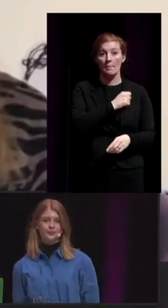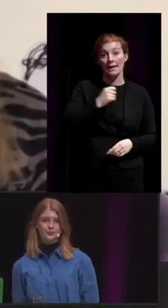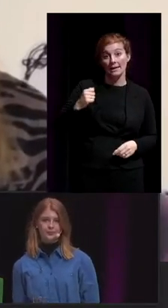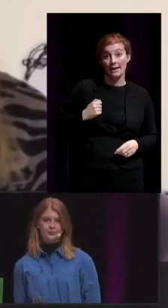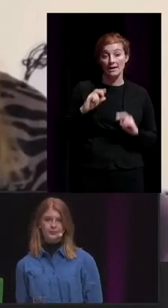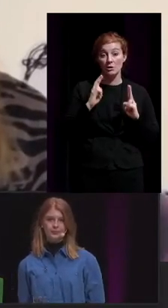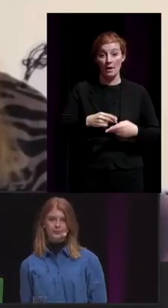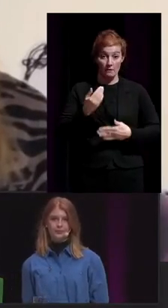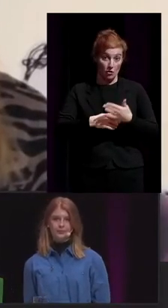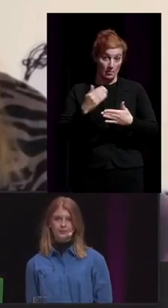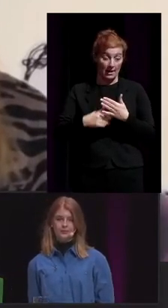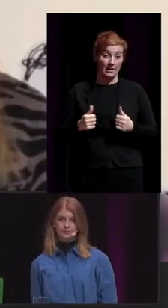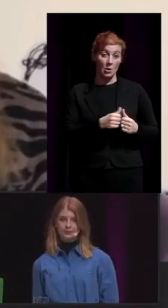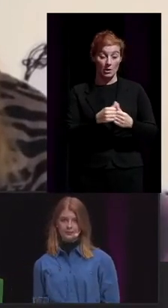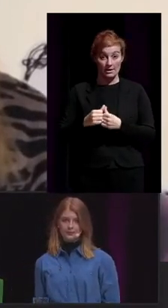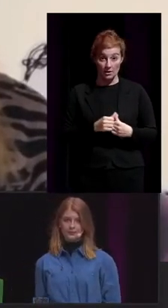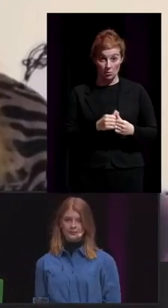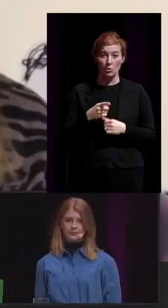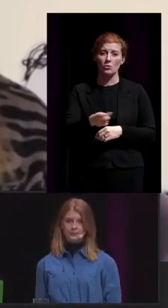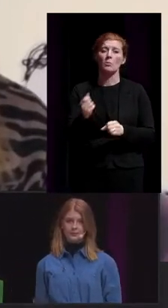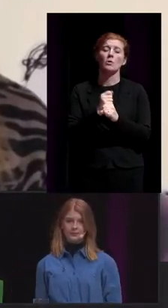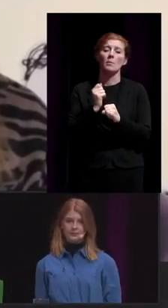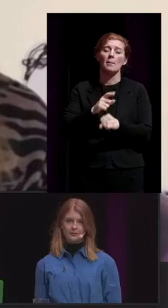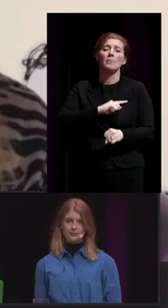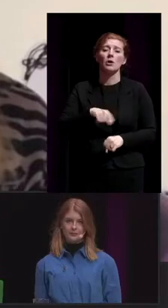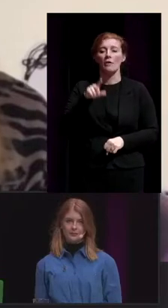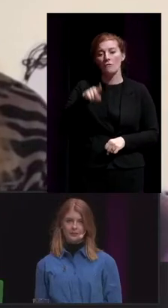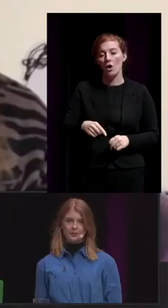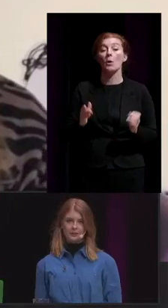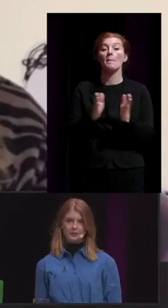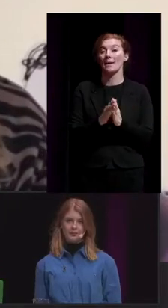organ som jobbar mycket för och med ungdomar.